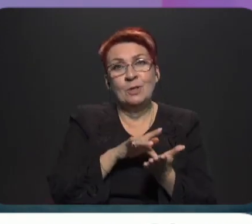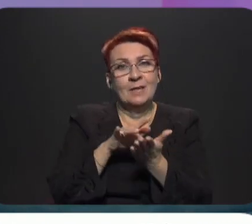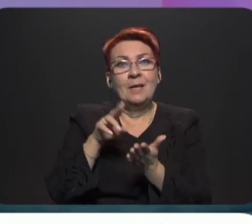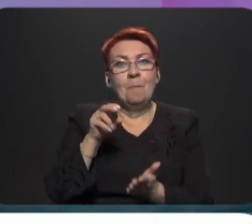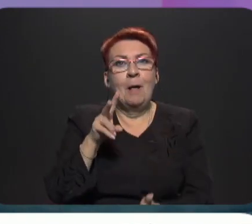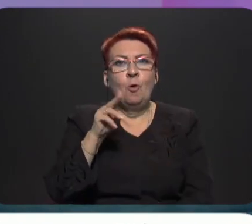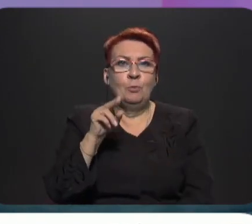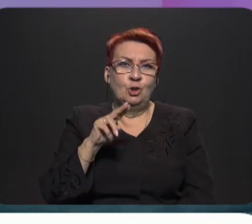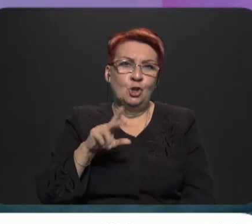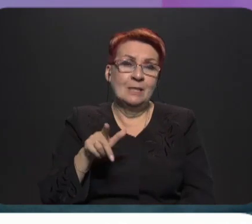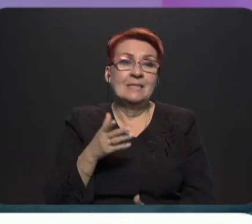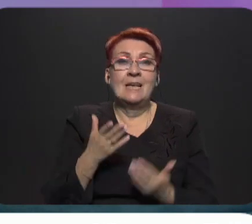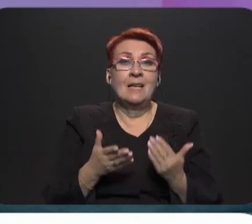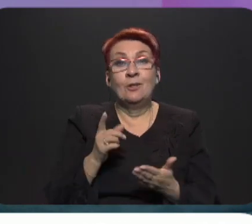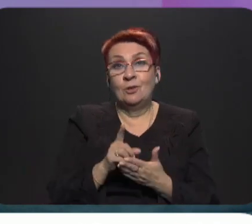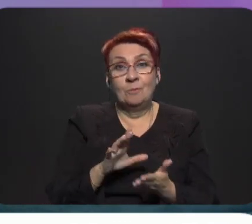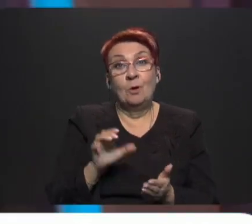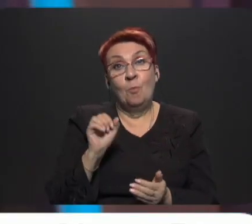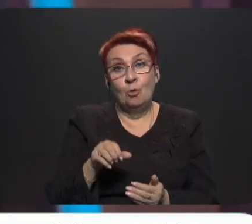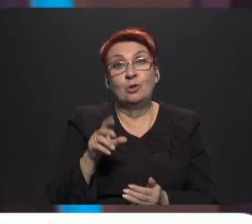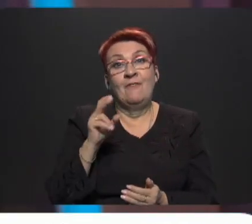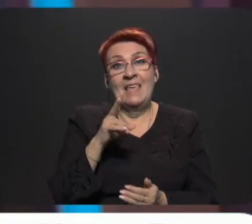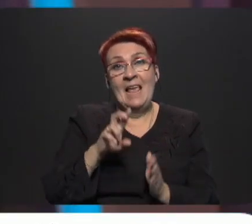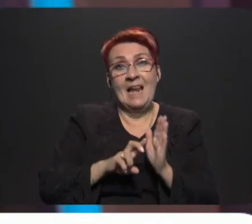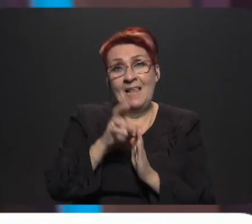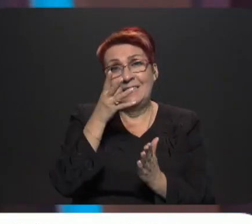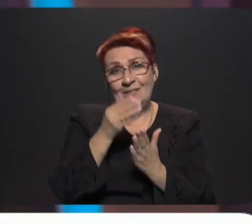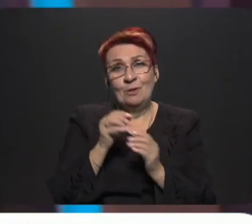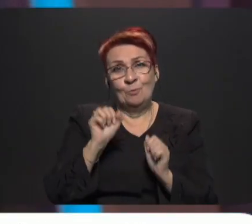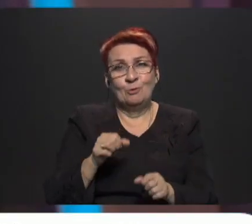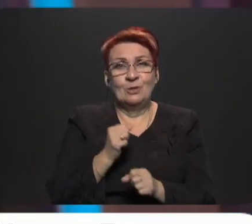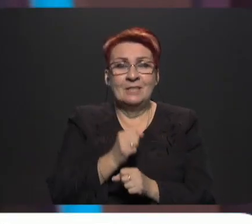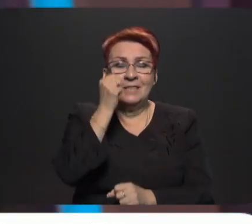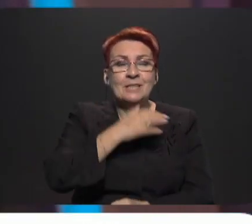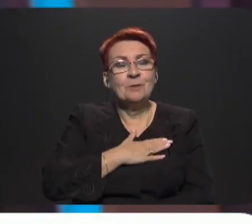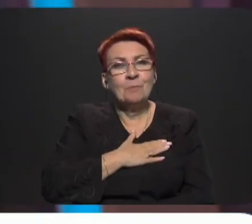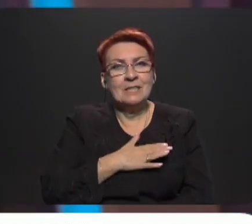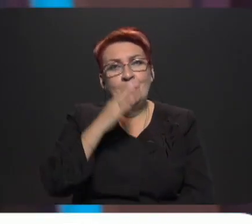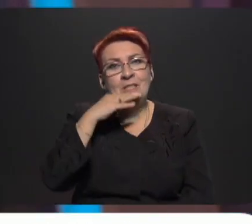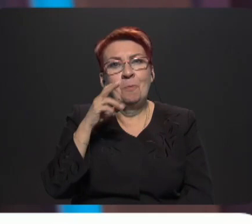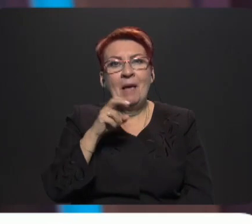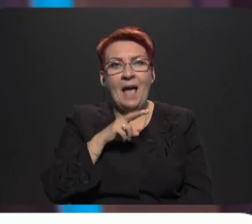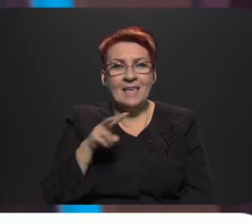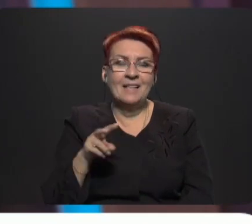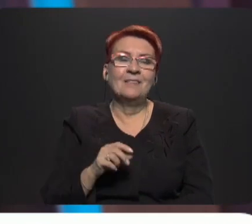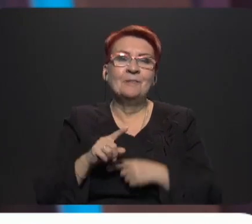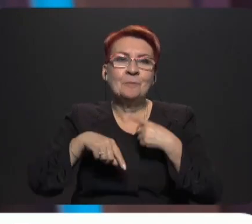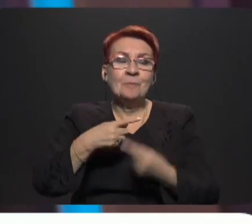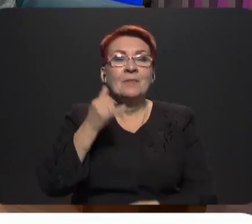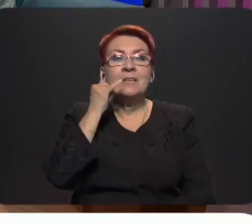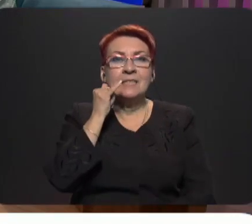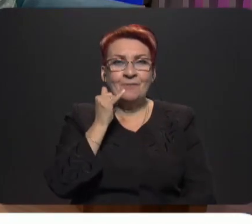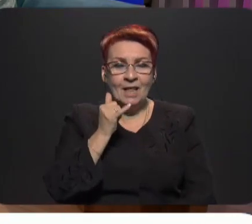Вот, но это не обязательно. Можно и в келье своей тоже это сделать. Отец Михаил, спасибо за ответ. А у нас есть дозвонившийся к нам